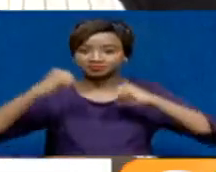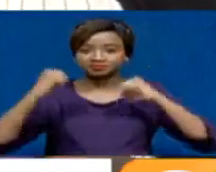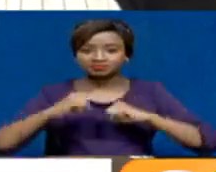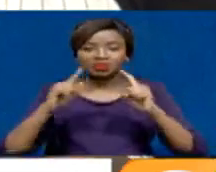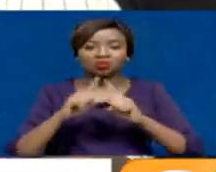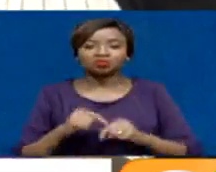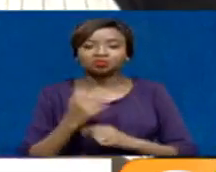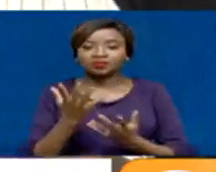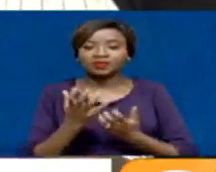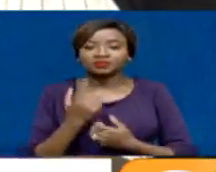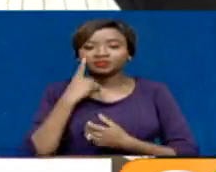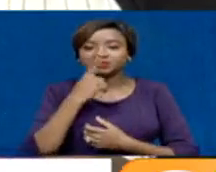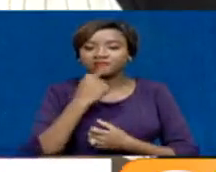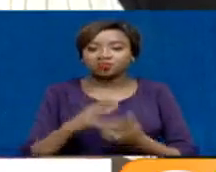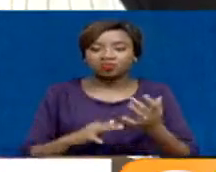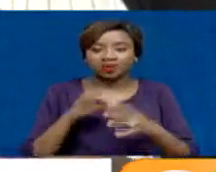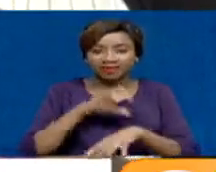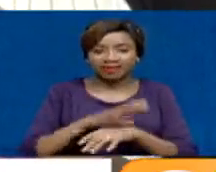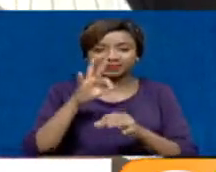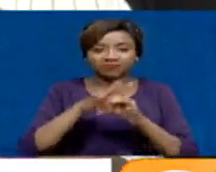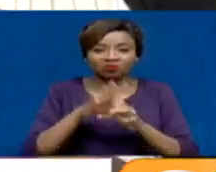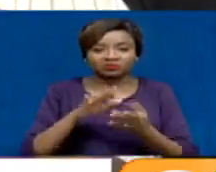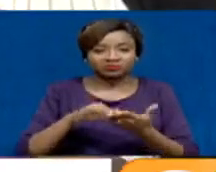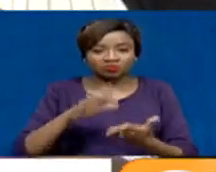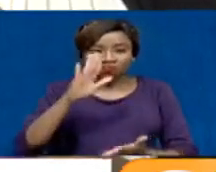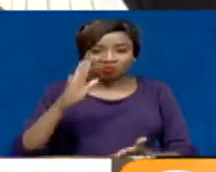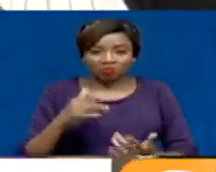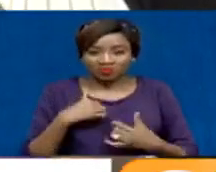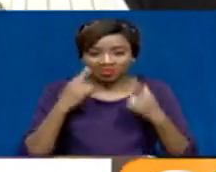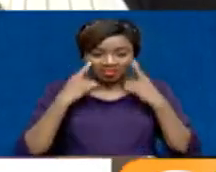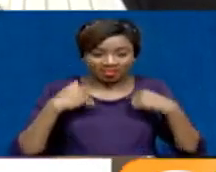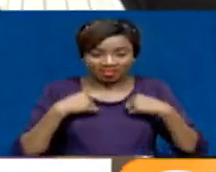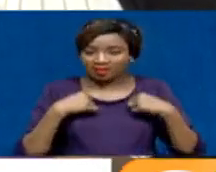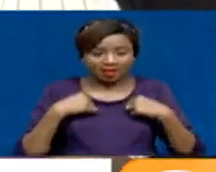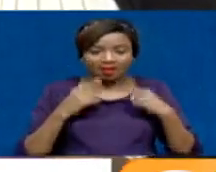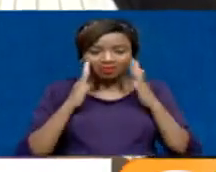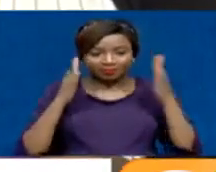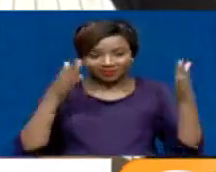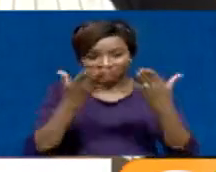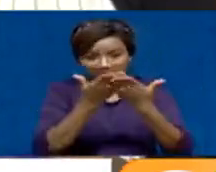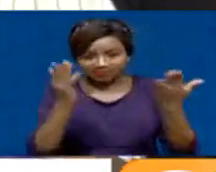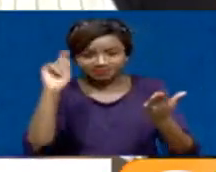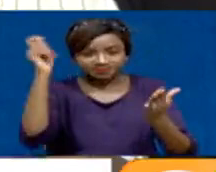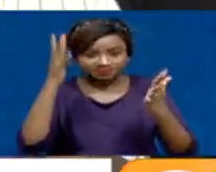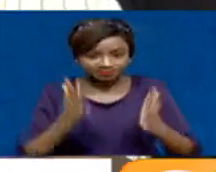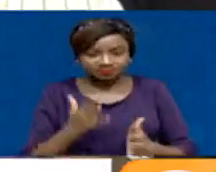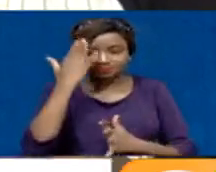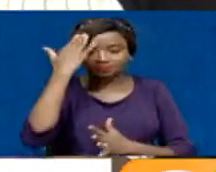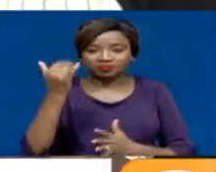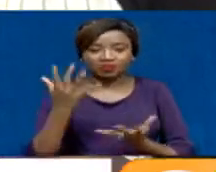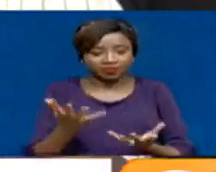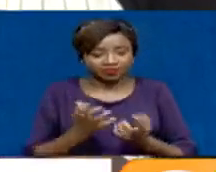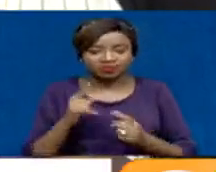end of the day it's about the votes. It's not about my personal interest, it's not about any other interest, but interest for Kenyans, because we must deliver this